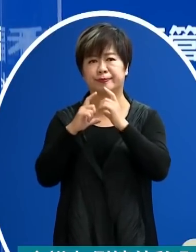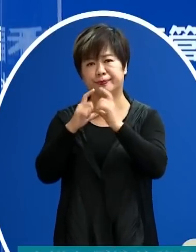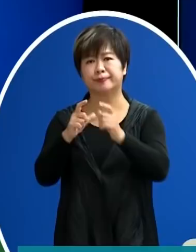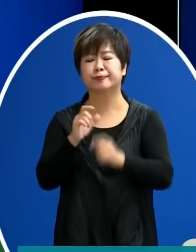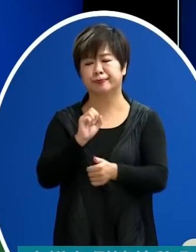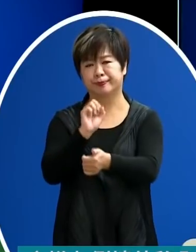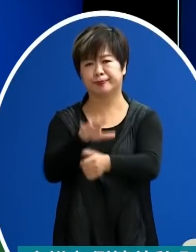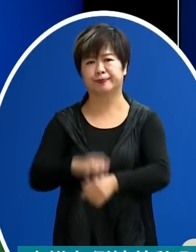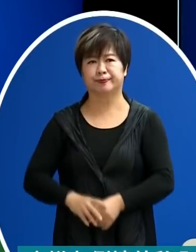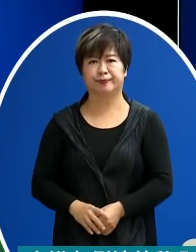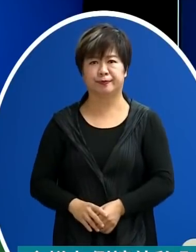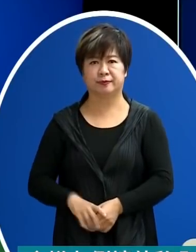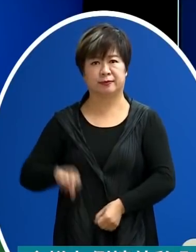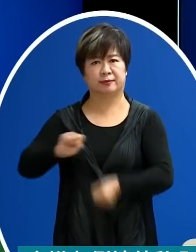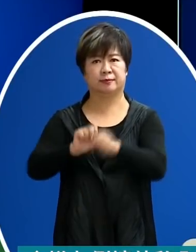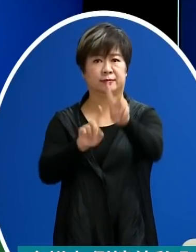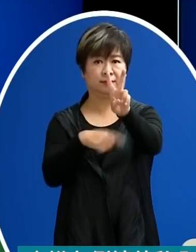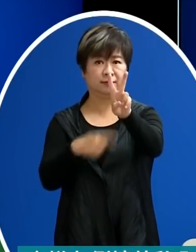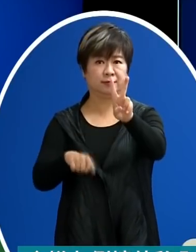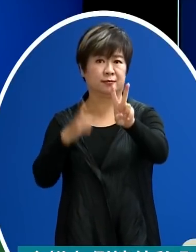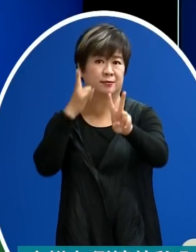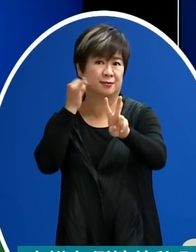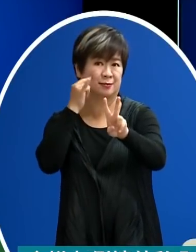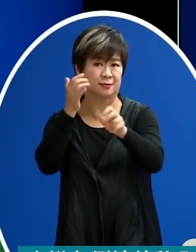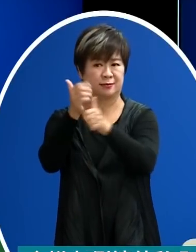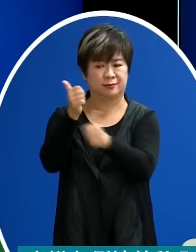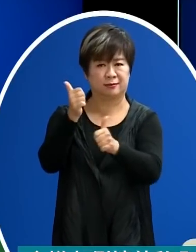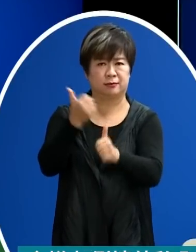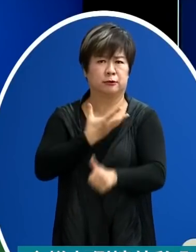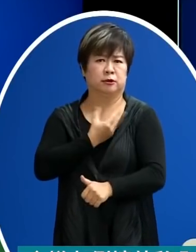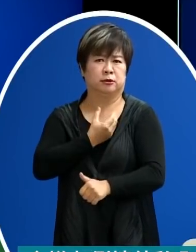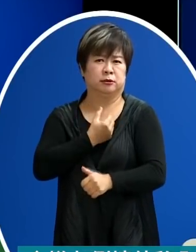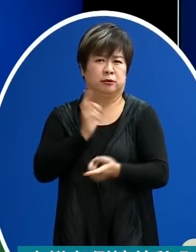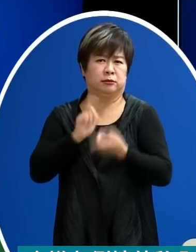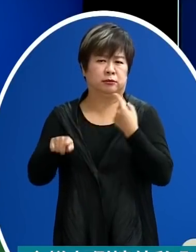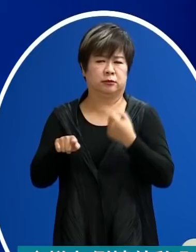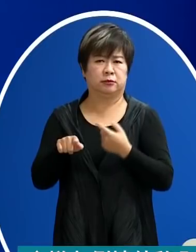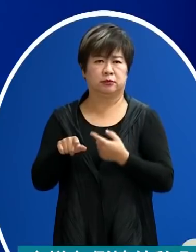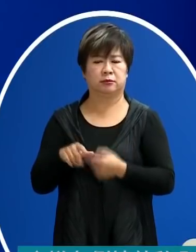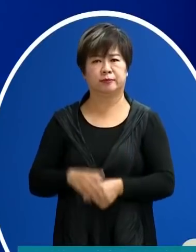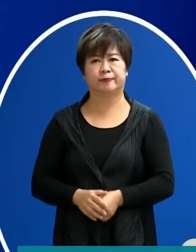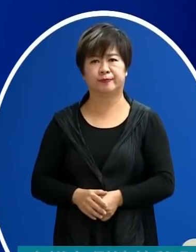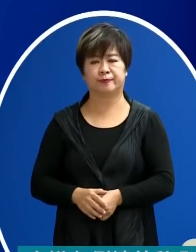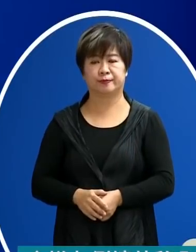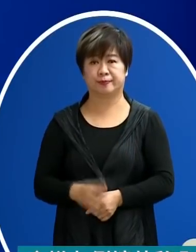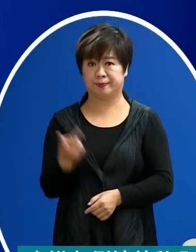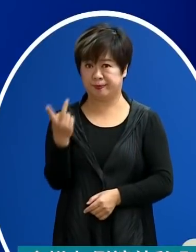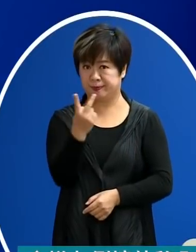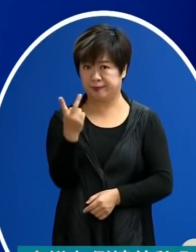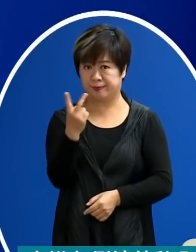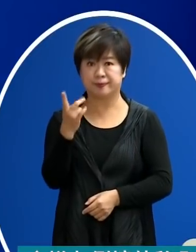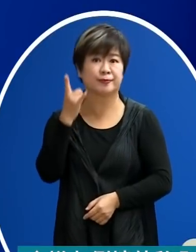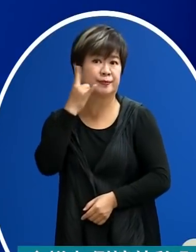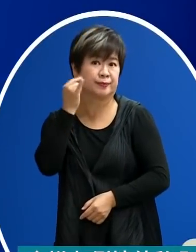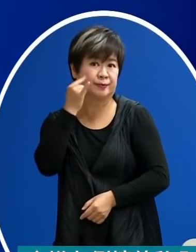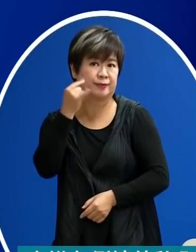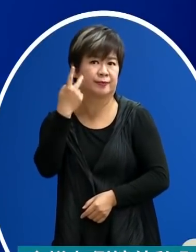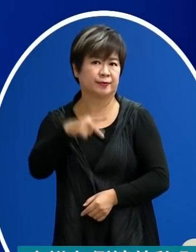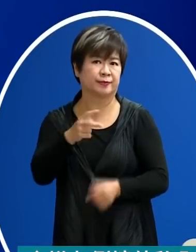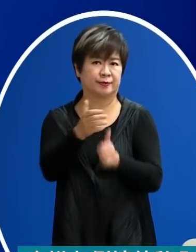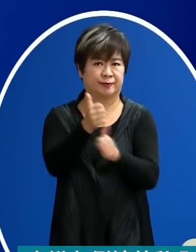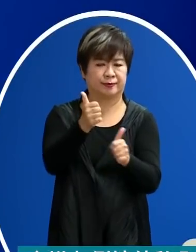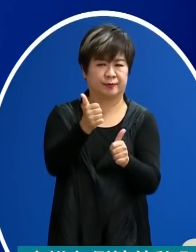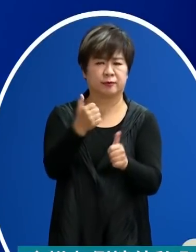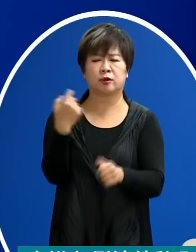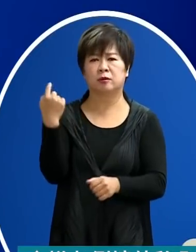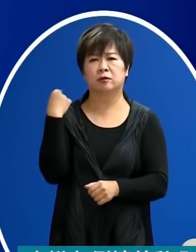掌握？说多两名个案住院，所以心脏不适是这样。 那两位是一对母子，那他们昨